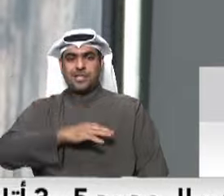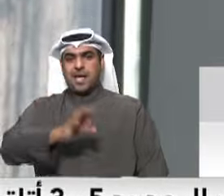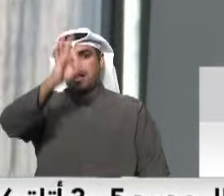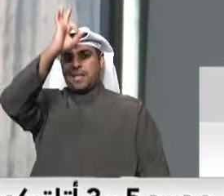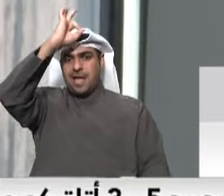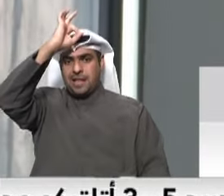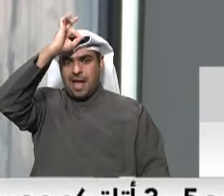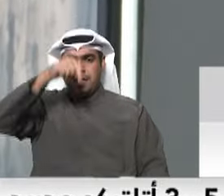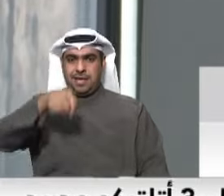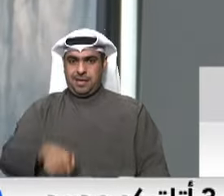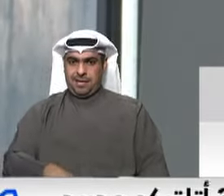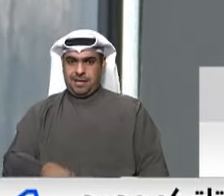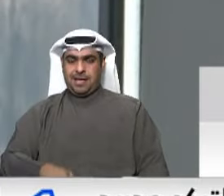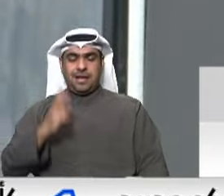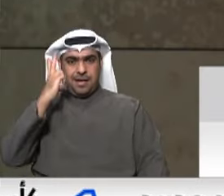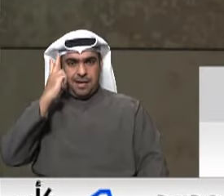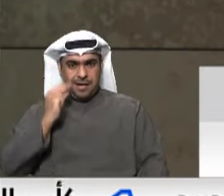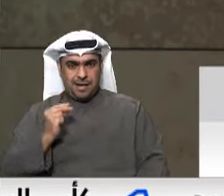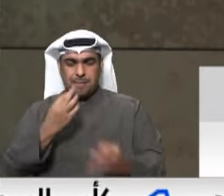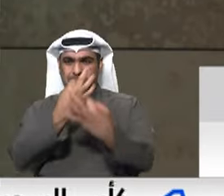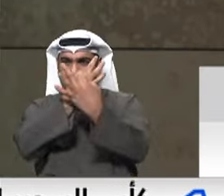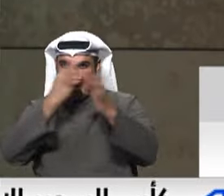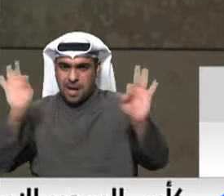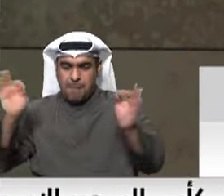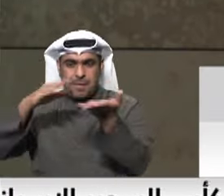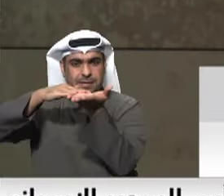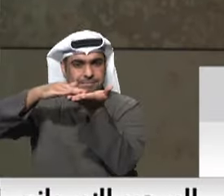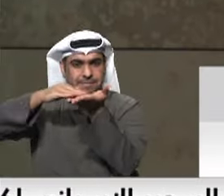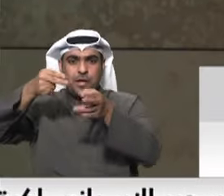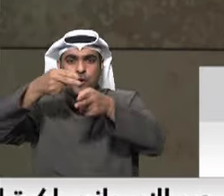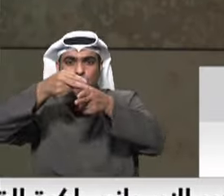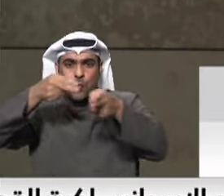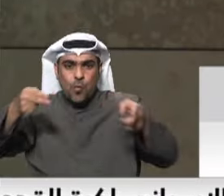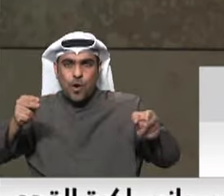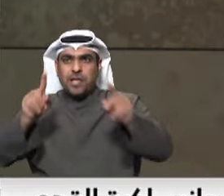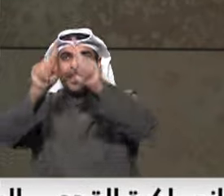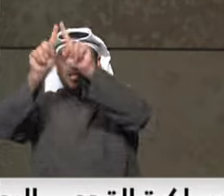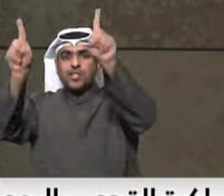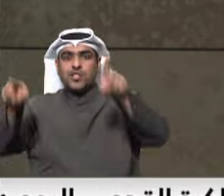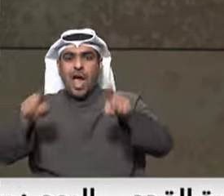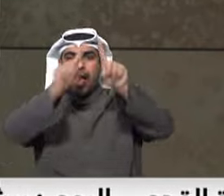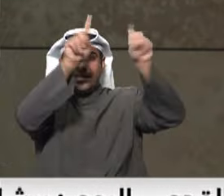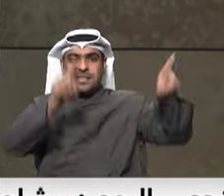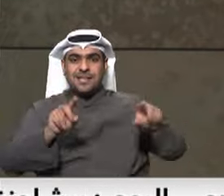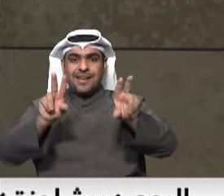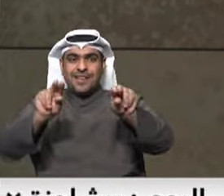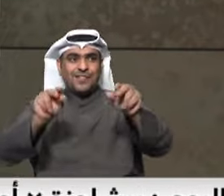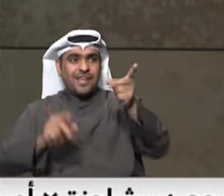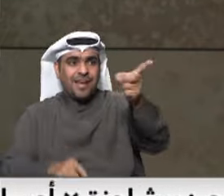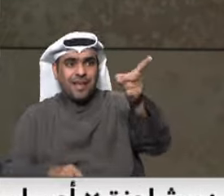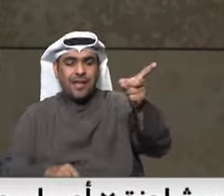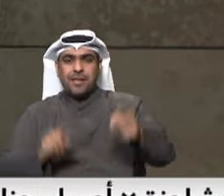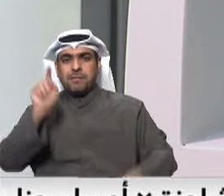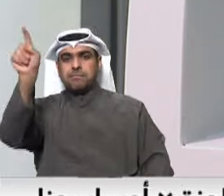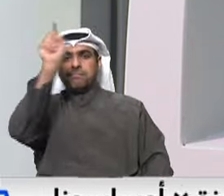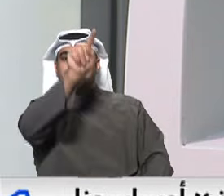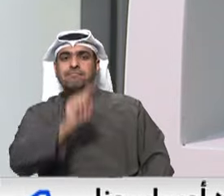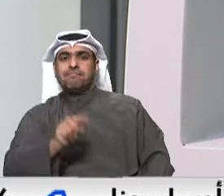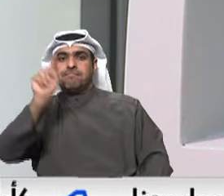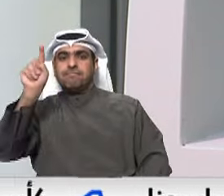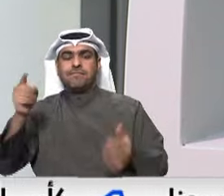في كافة خدماتها، تجسيدا للحكومة الإلكترونية وتنفيذا لرؤية كويت جديدة من